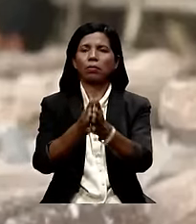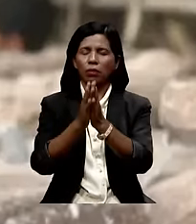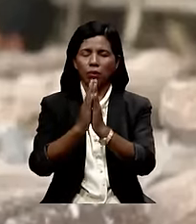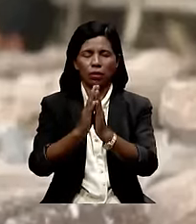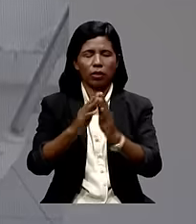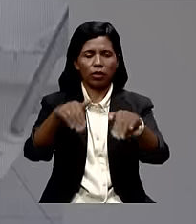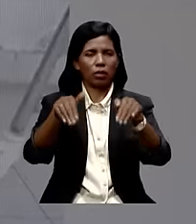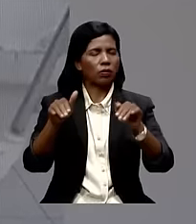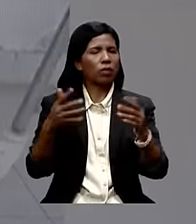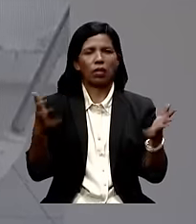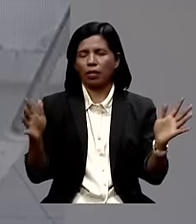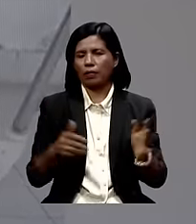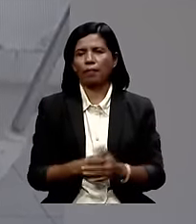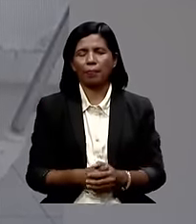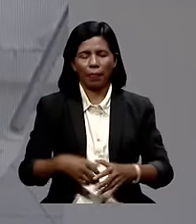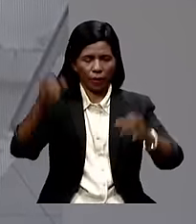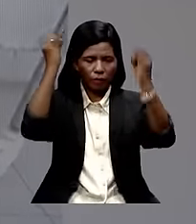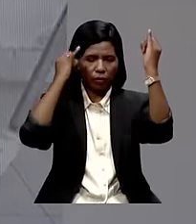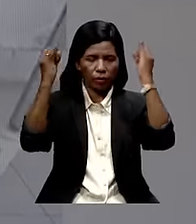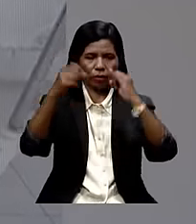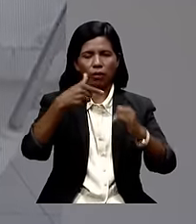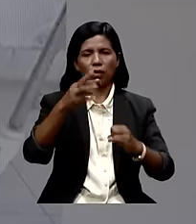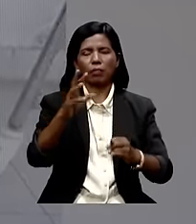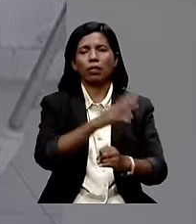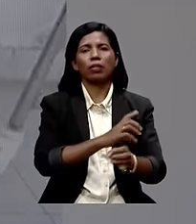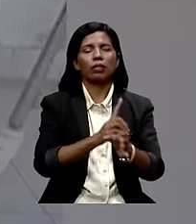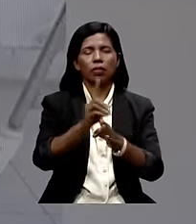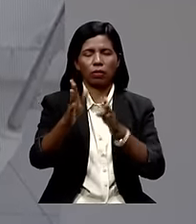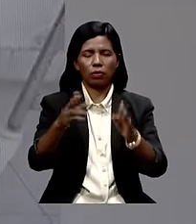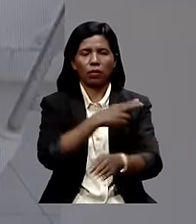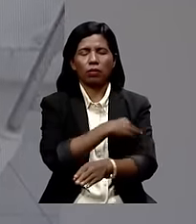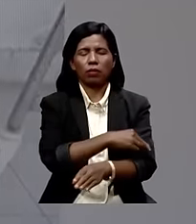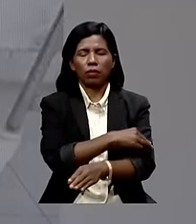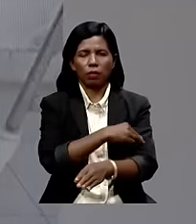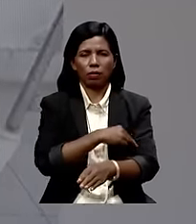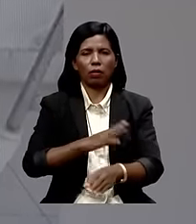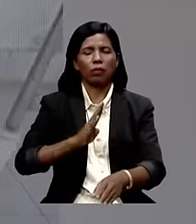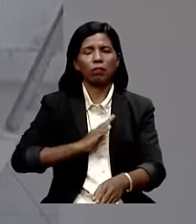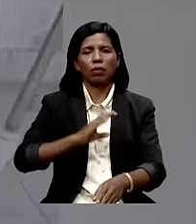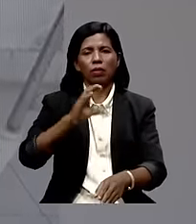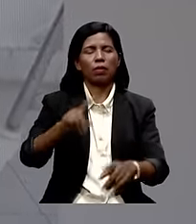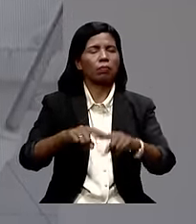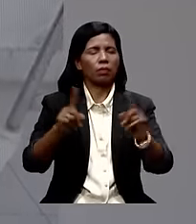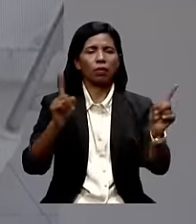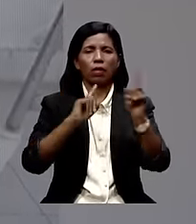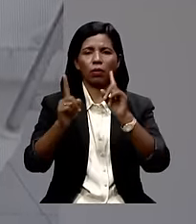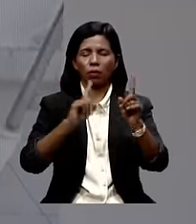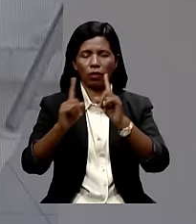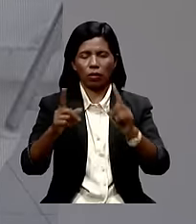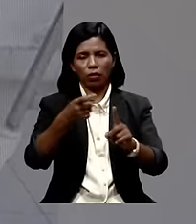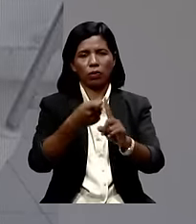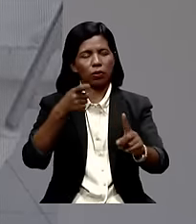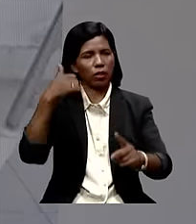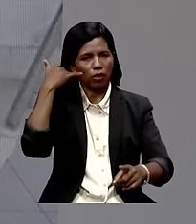lah ya lah ya. O informação ne GMN tenta confirma o diretor hospital referência Horex Baucau, mas bela coi fo comentário li